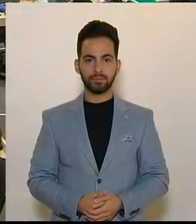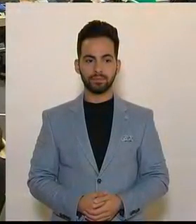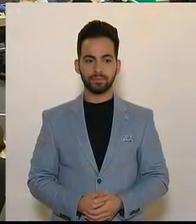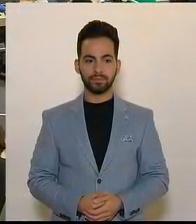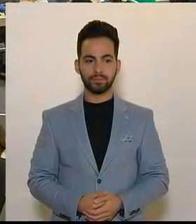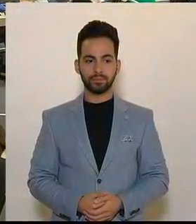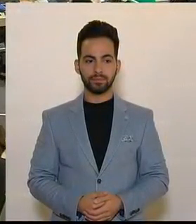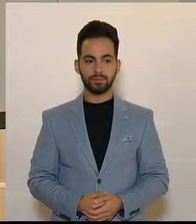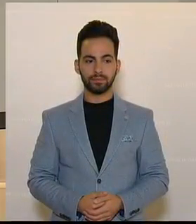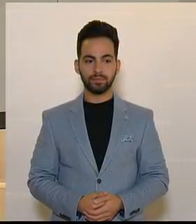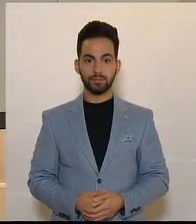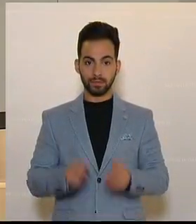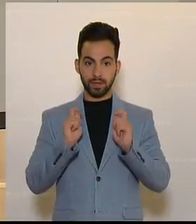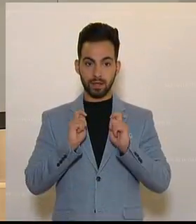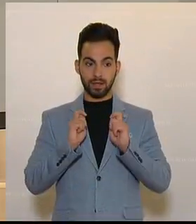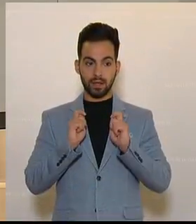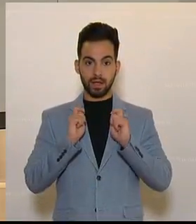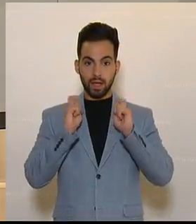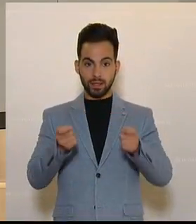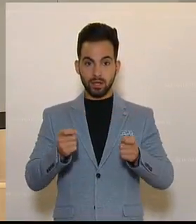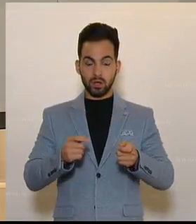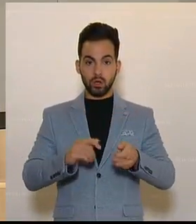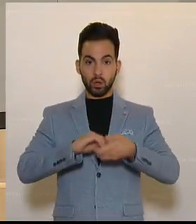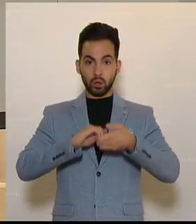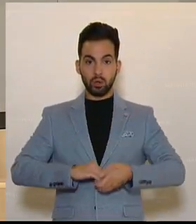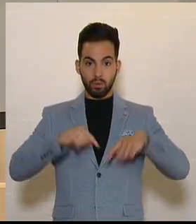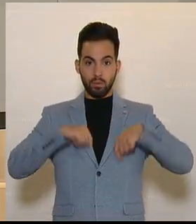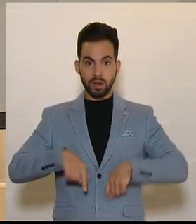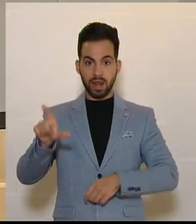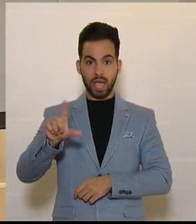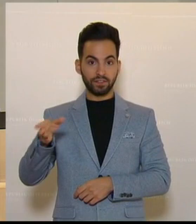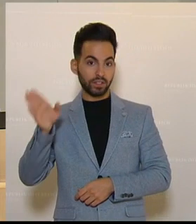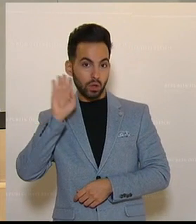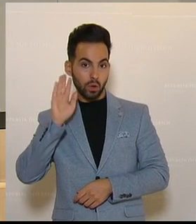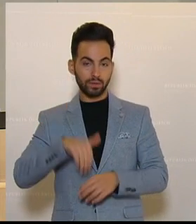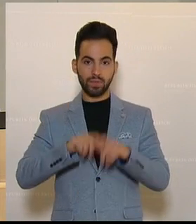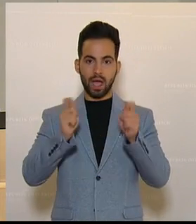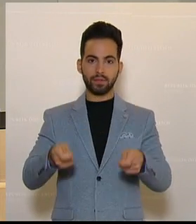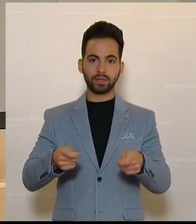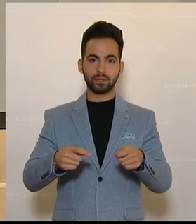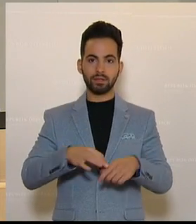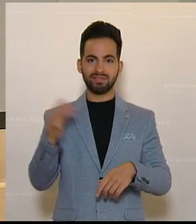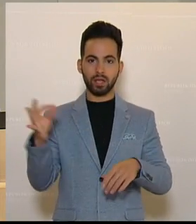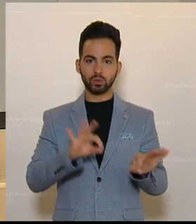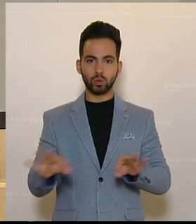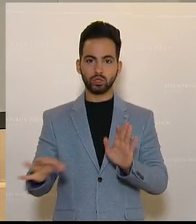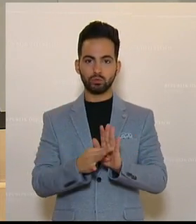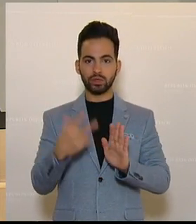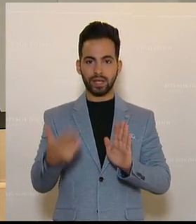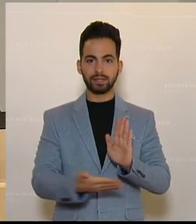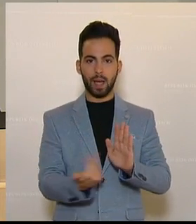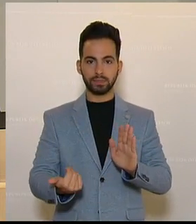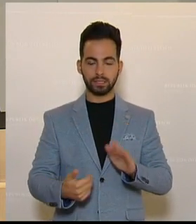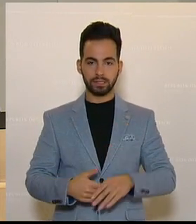Sie haben den Antrag des Gruppen Leichtfrieds gehört, der Antrag auf Absetzung des Punktes